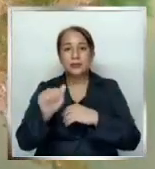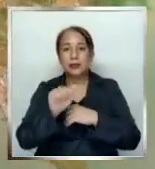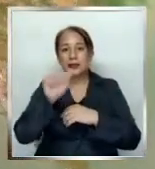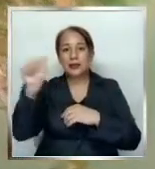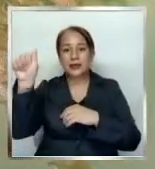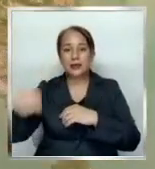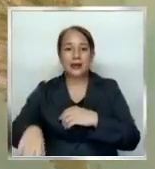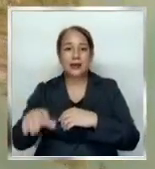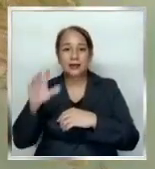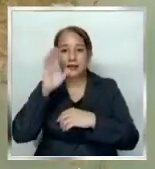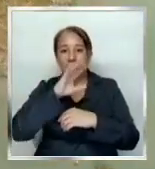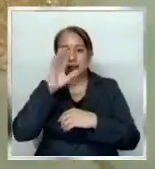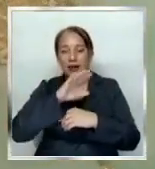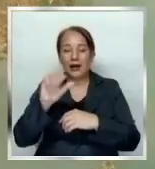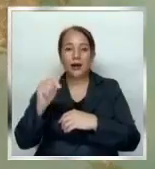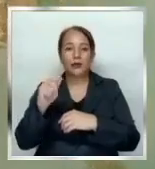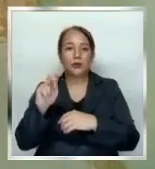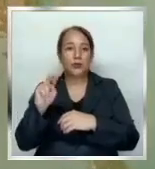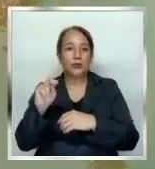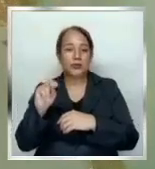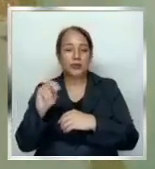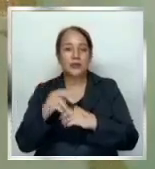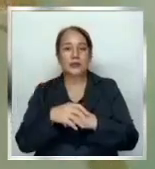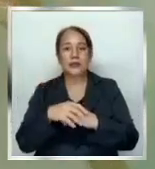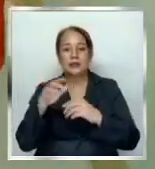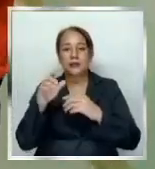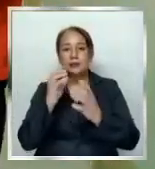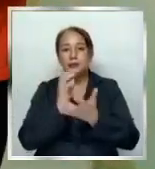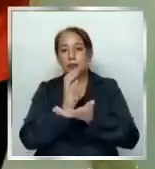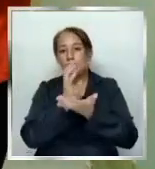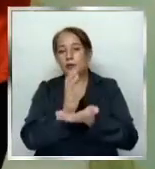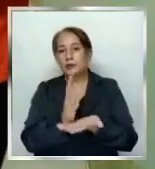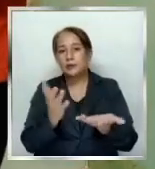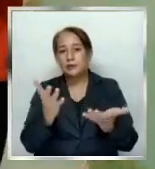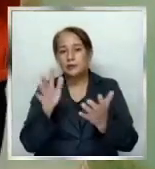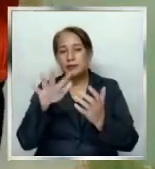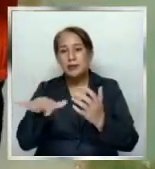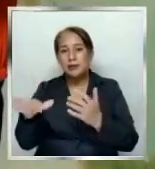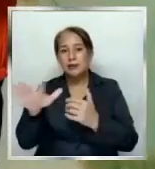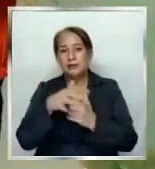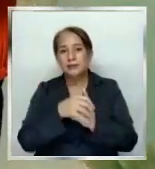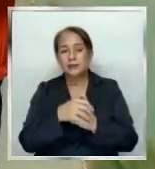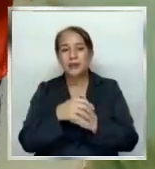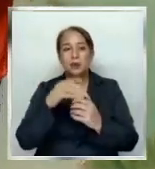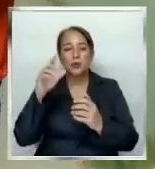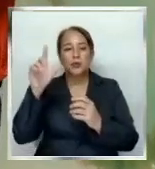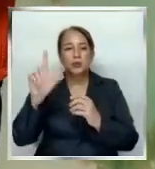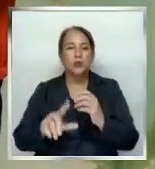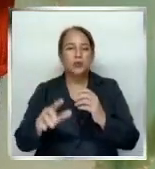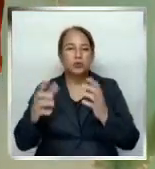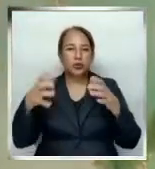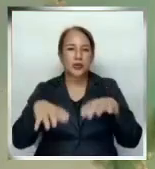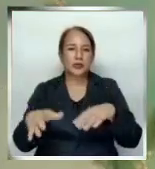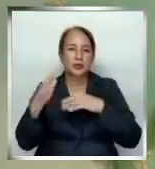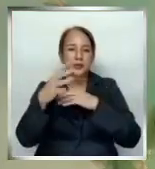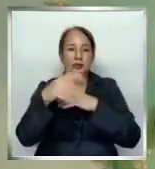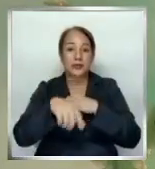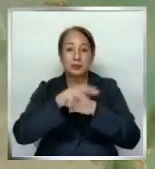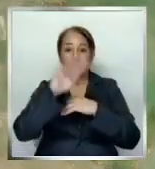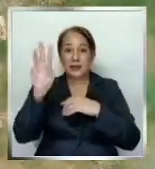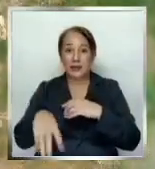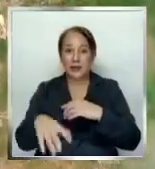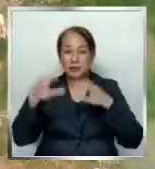Agusan, Bukidnon at Zamboanga Peninsula. Mananatili namang mababa ang tsansa ng ulan dito sa Metro Manila bukas. Makikita niyo mga puso,